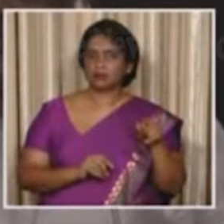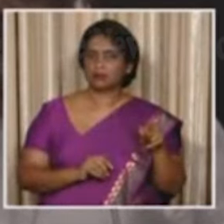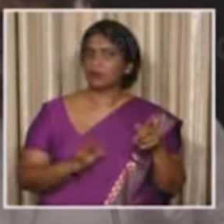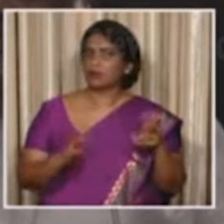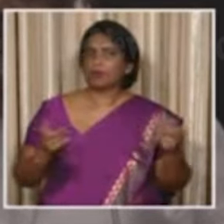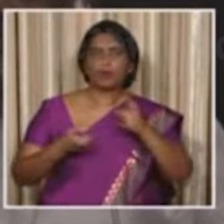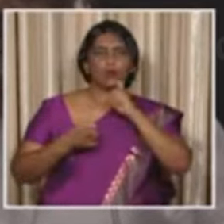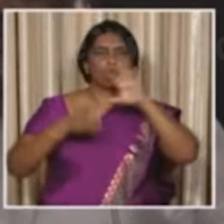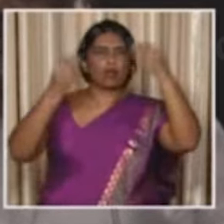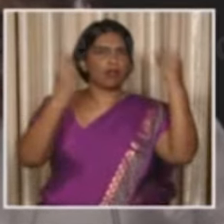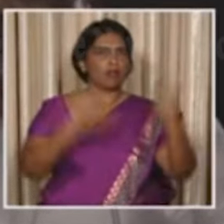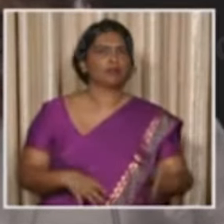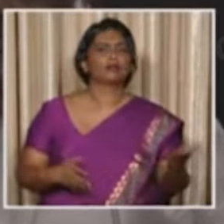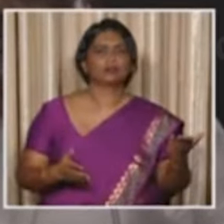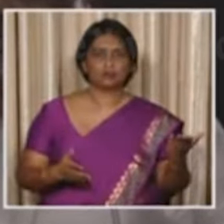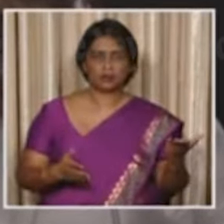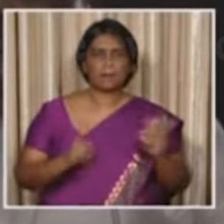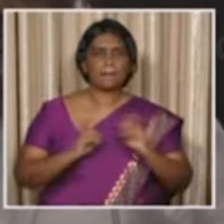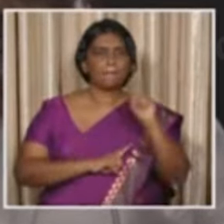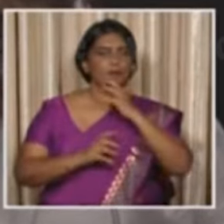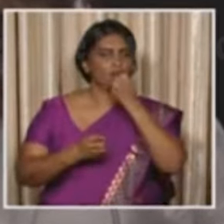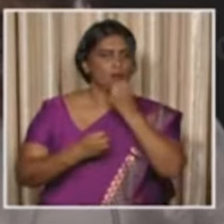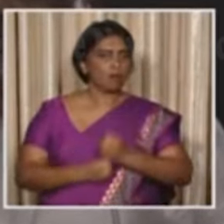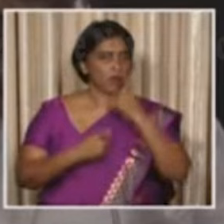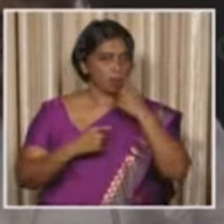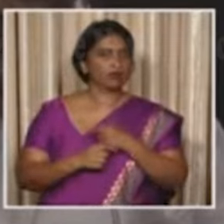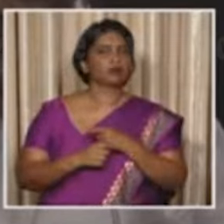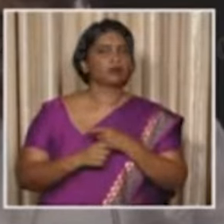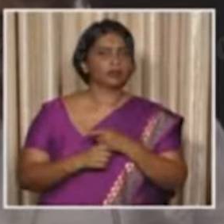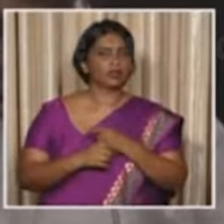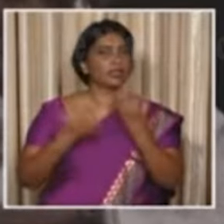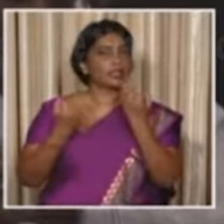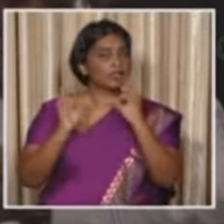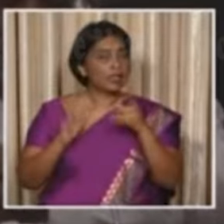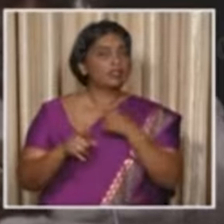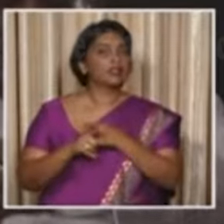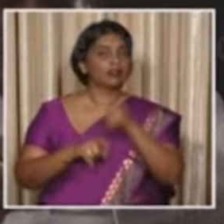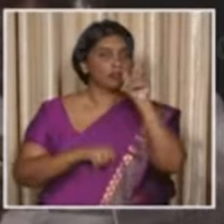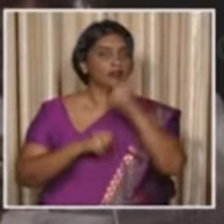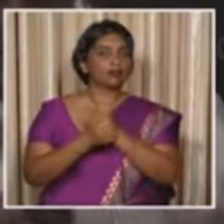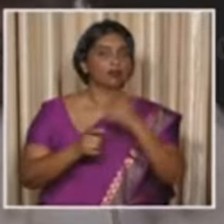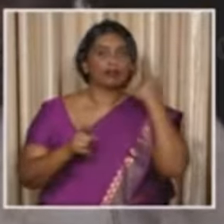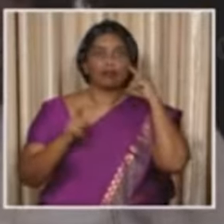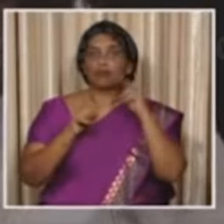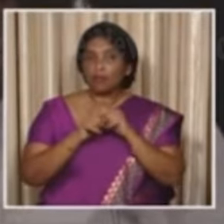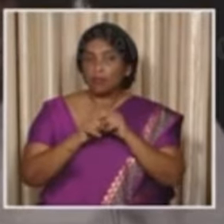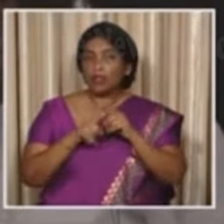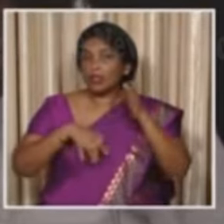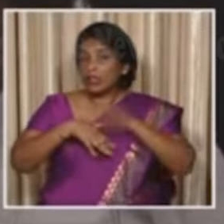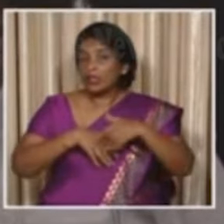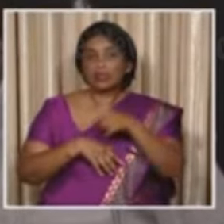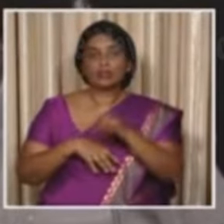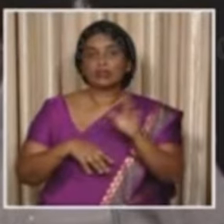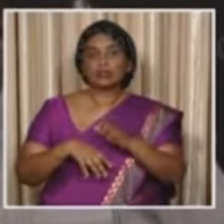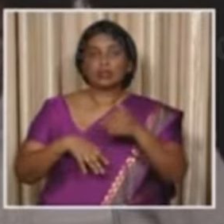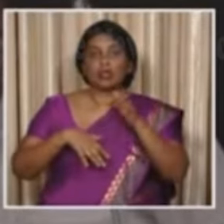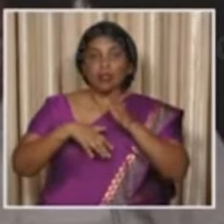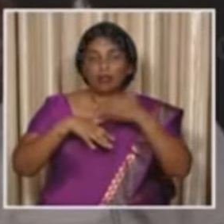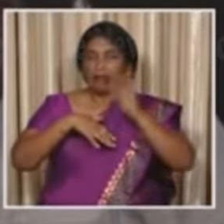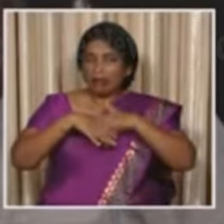නඩුව කඩම් වැටෙනවා. දැන් පාර්ලිමේන්තු බෝම්බ නඩුව නිදහස් වුණේ විත්තිකරුවෝ සිද්ධියක් සිදු වුණා නිසා නෙවෙයි. සිද්ධියක්